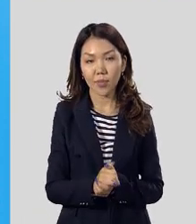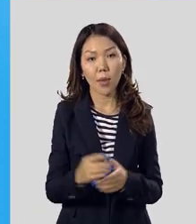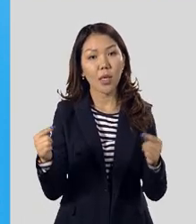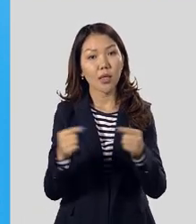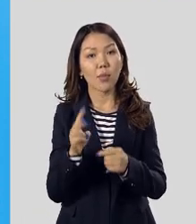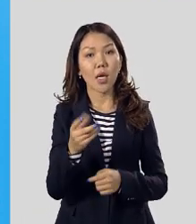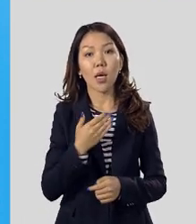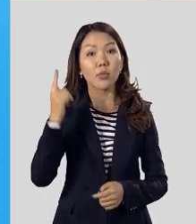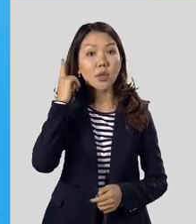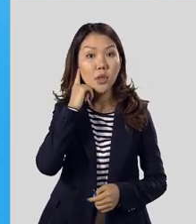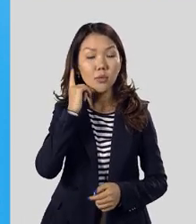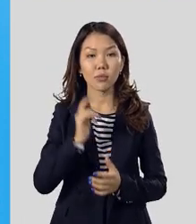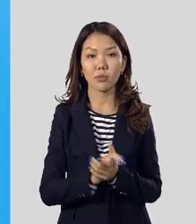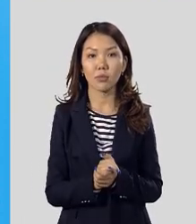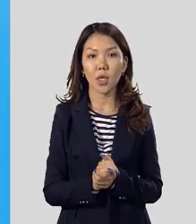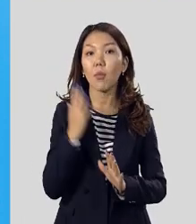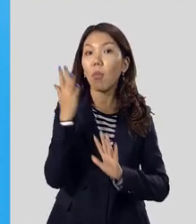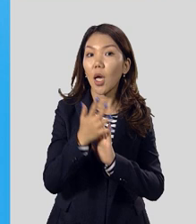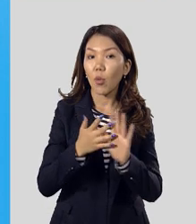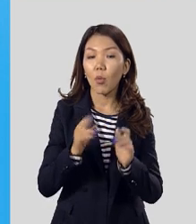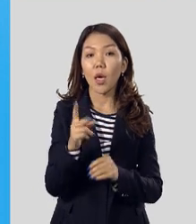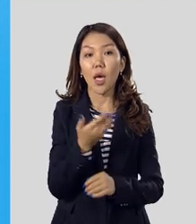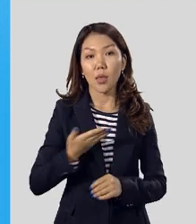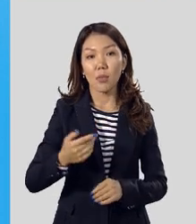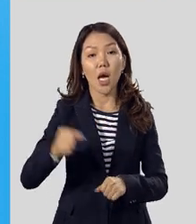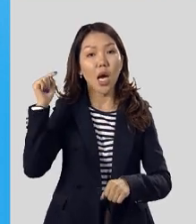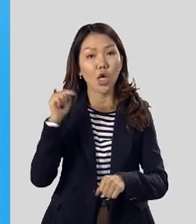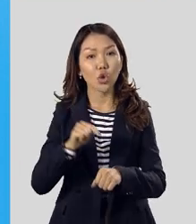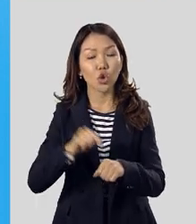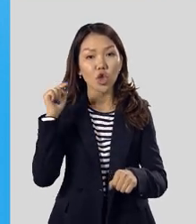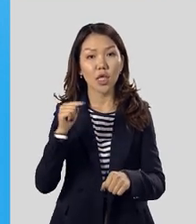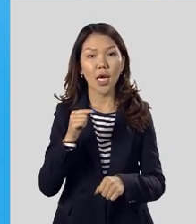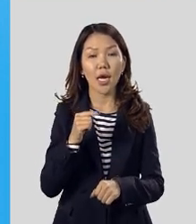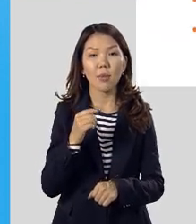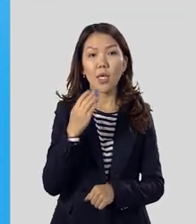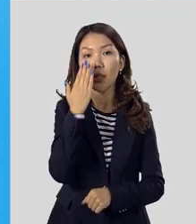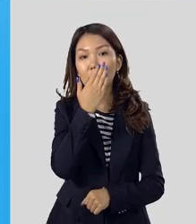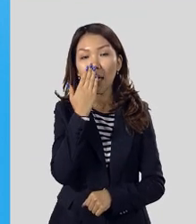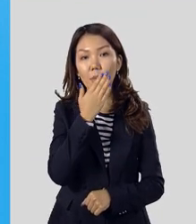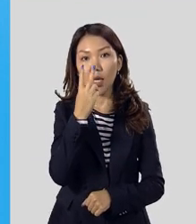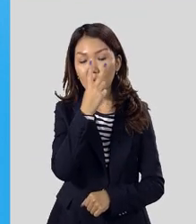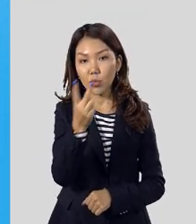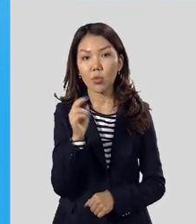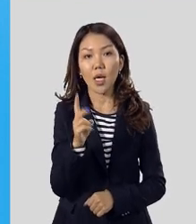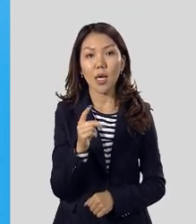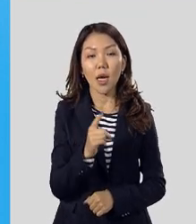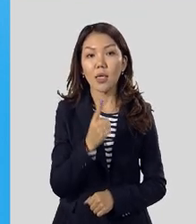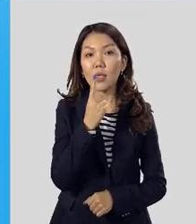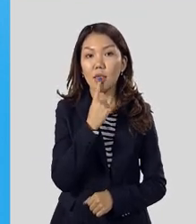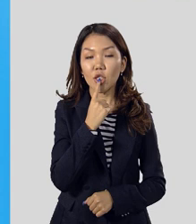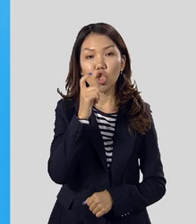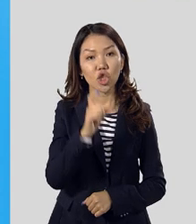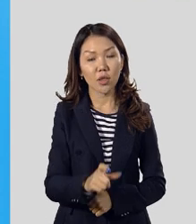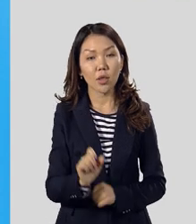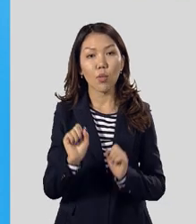определим, как мы слышим, поймем, как мы ощущаем запахи, рассмотрим, как язык человека